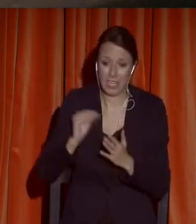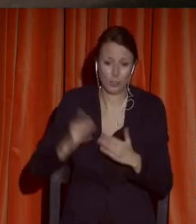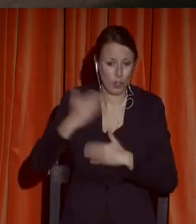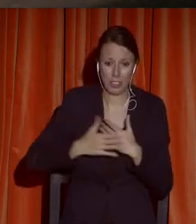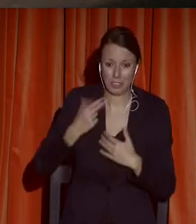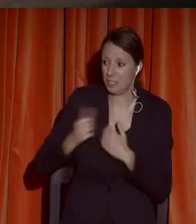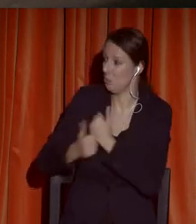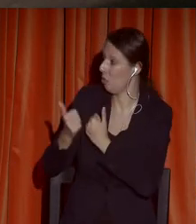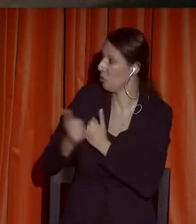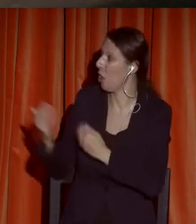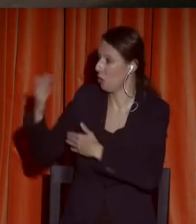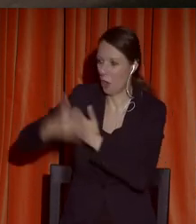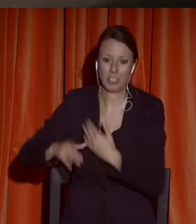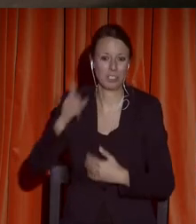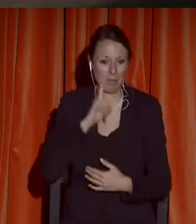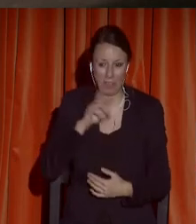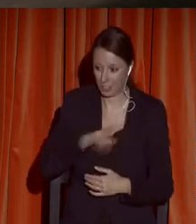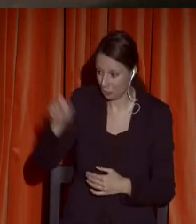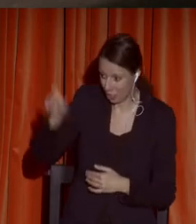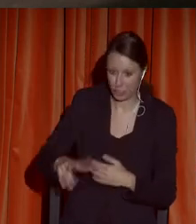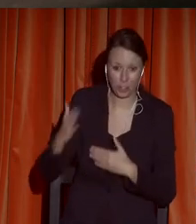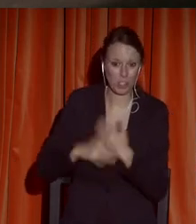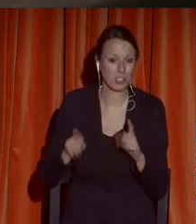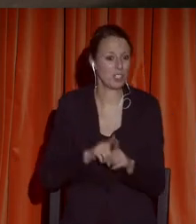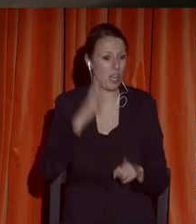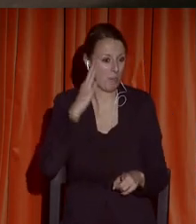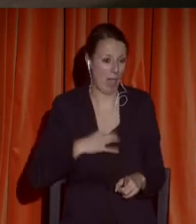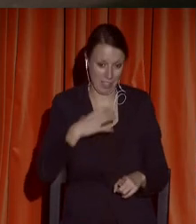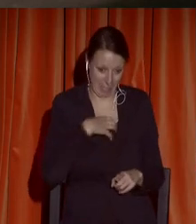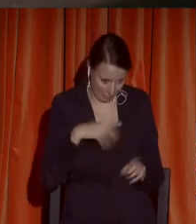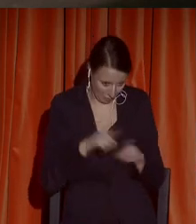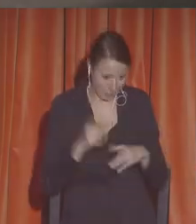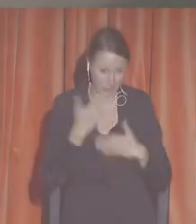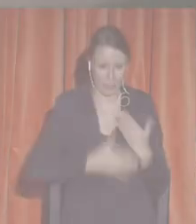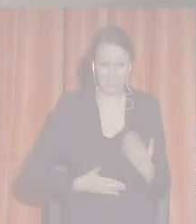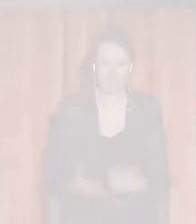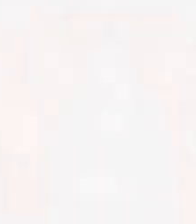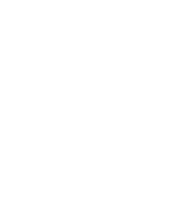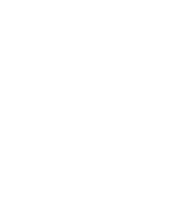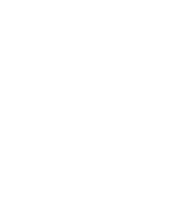rzecznika. I do pani dyrektor. Pani dyrektor również. Proszę.